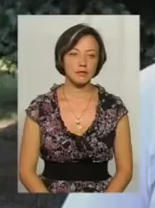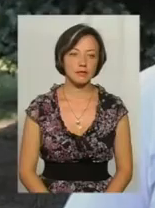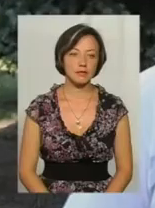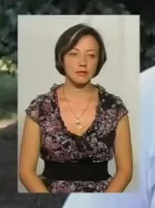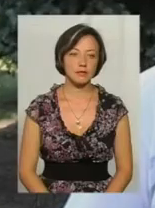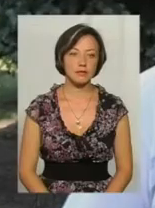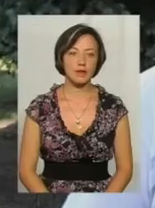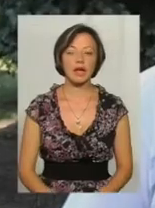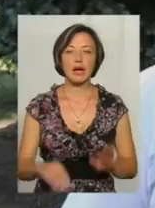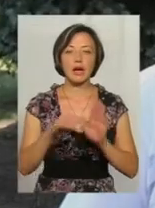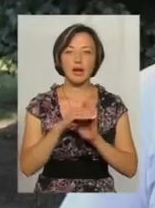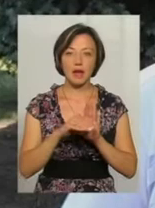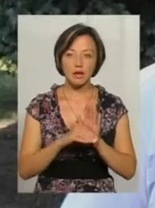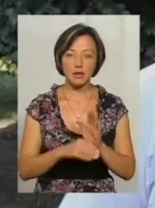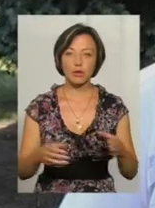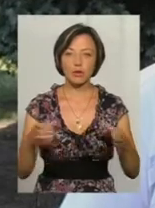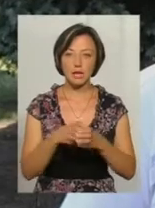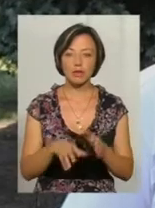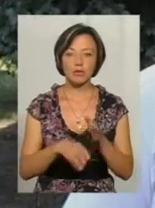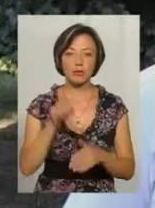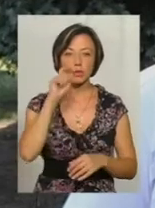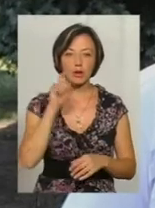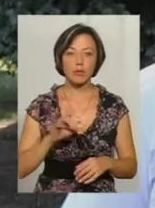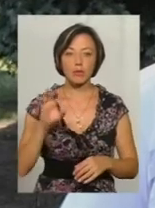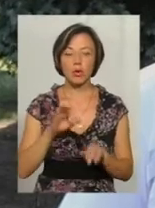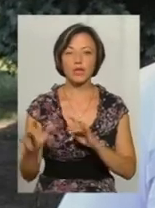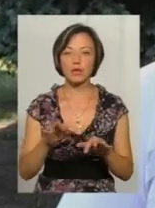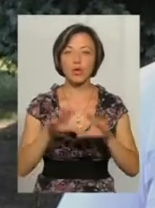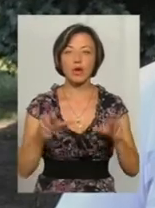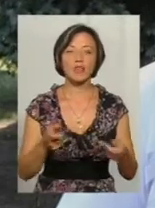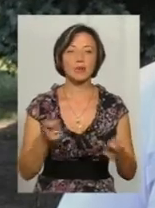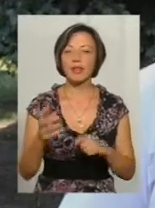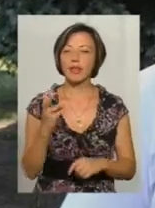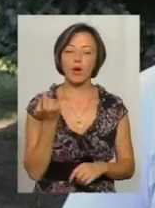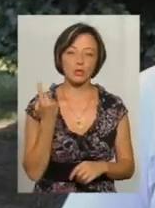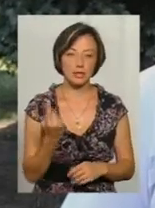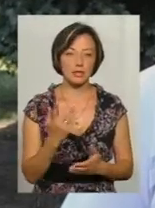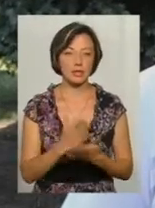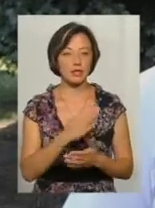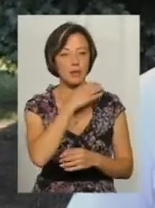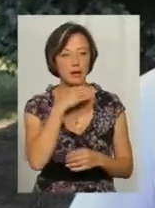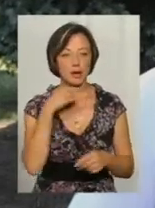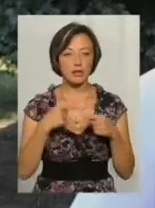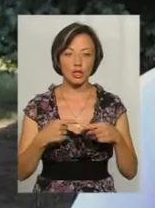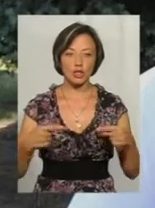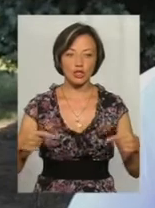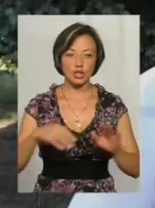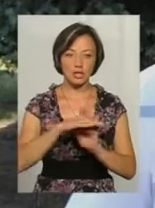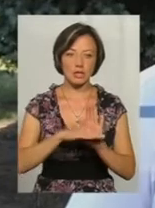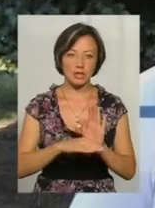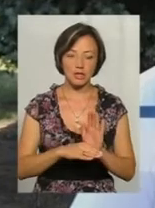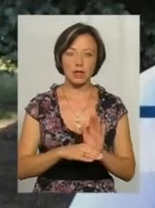Рейтинг Комітету виборців України щодо діяльності голів облдержадміністрації, він не один. Є багато інших рейтингів. Це «Слово і